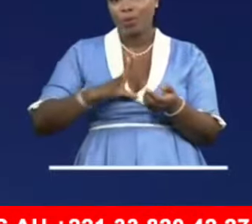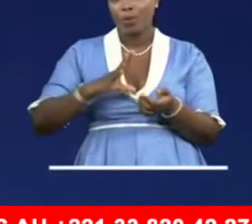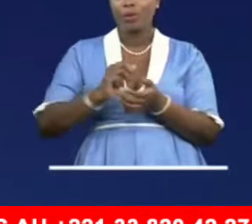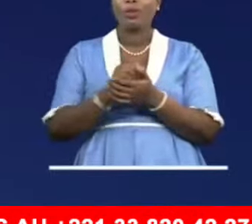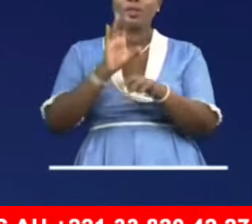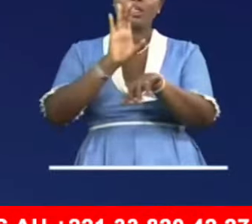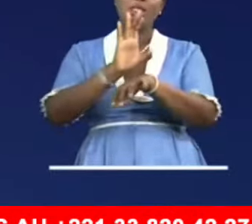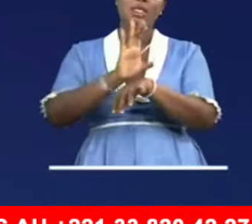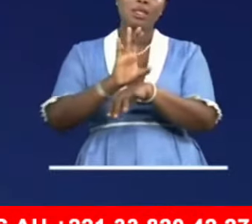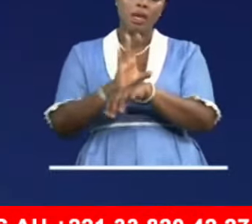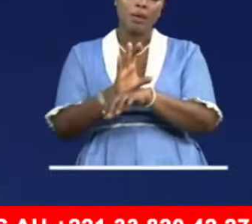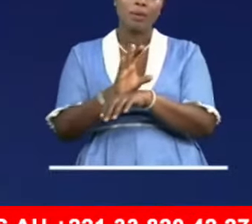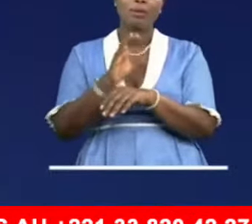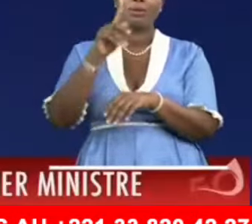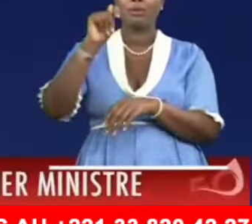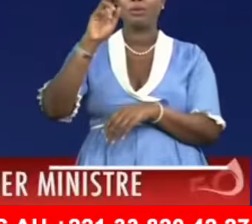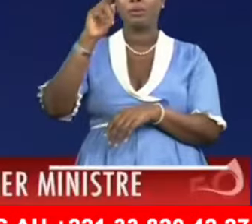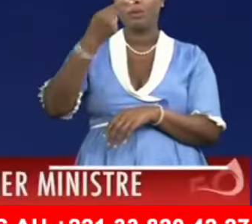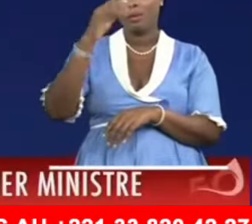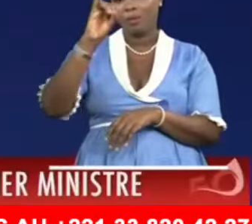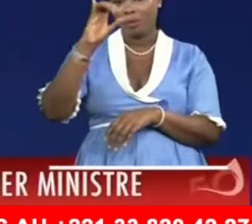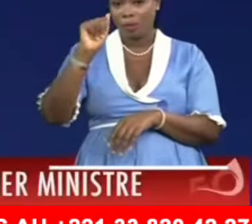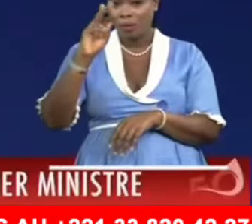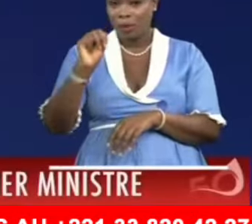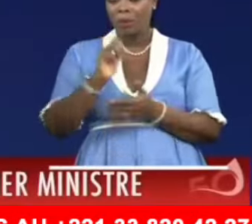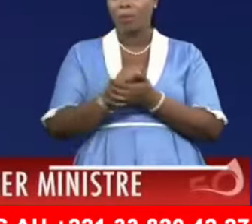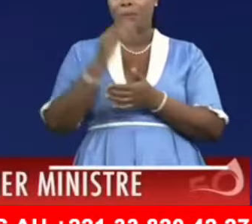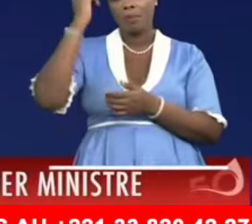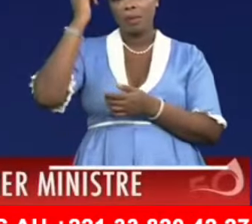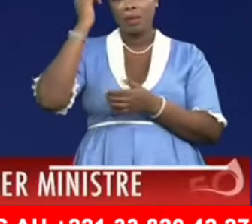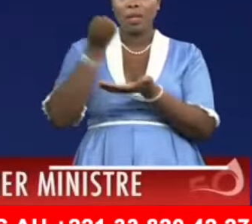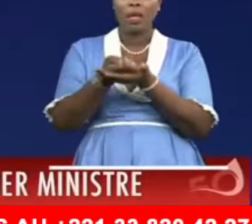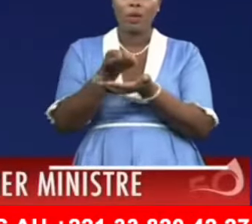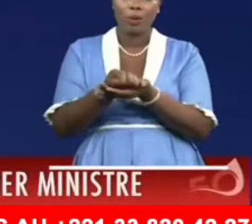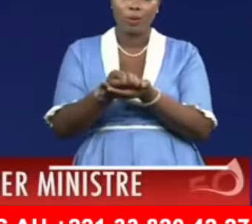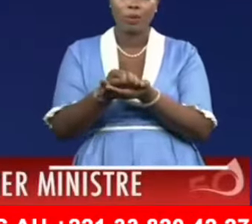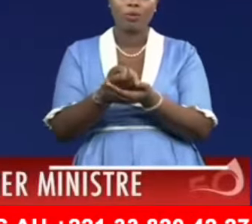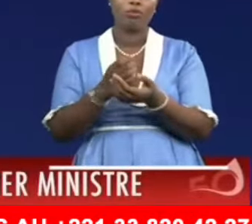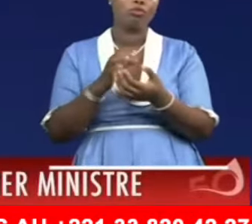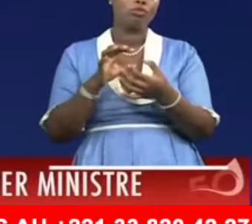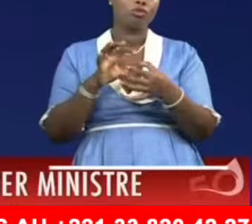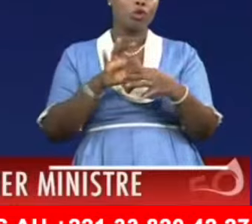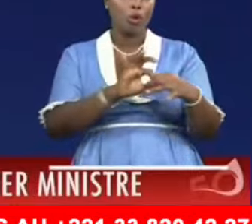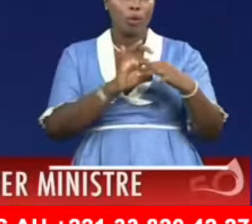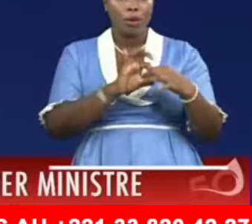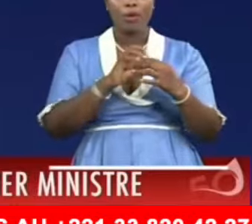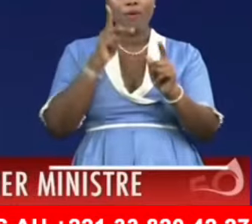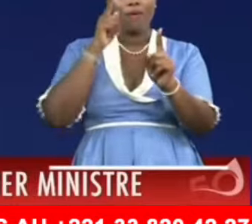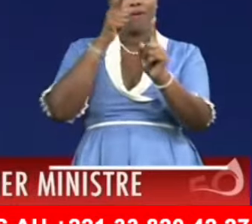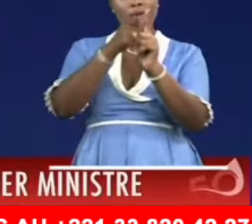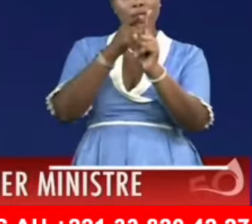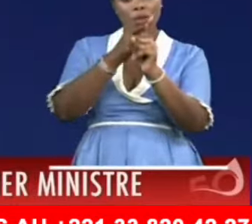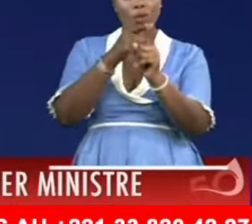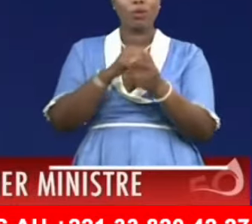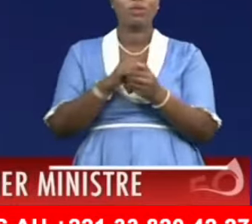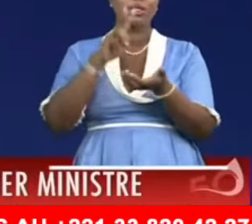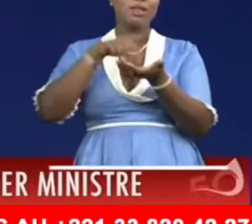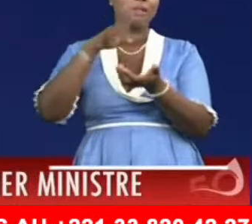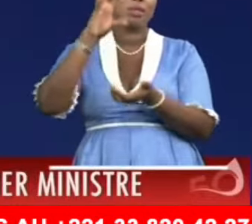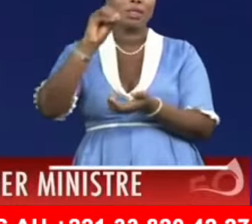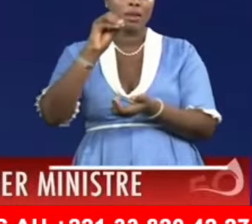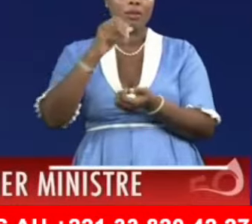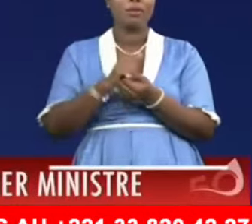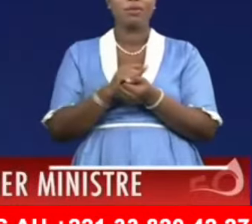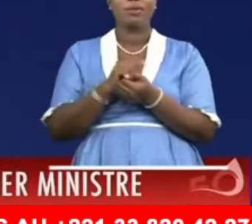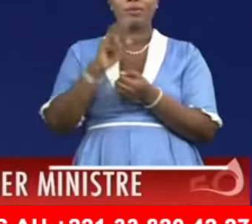tiam directeur de la planification au ministère de l'économie du Plan et de la Coopération la vision 200550 par Monsieur